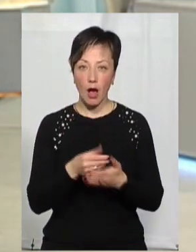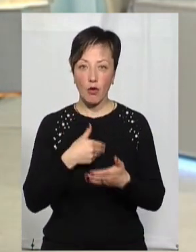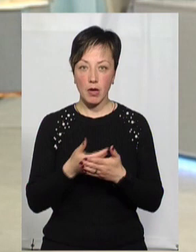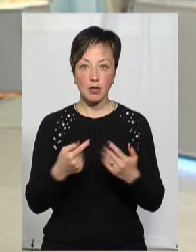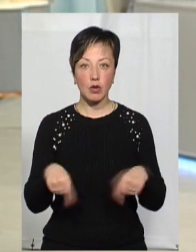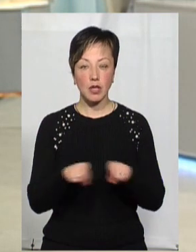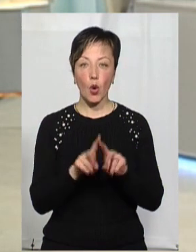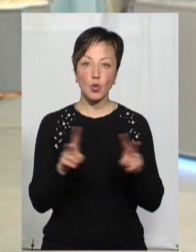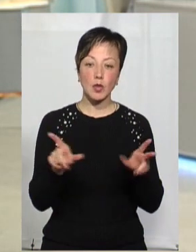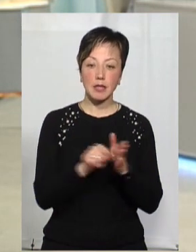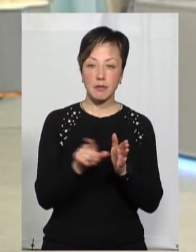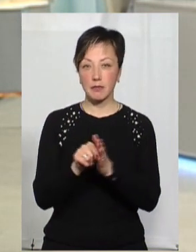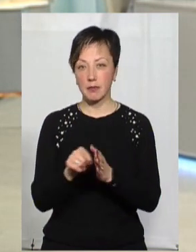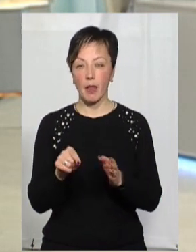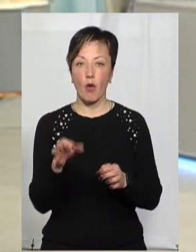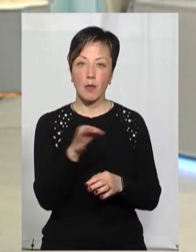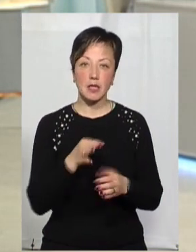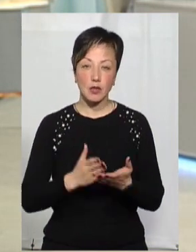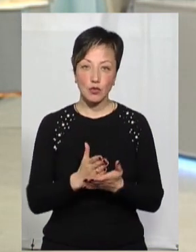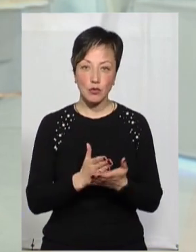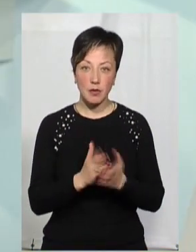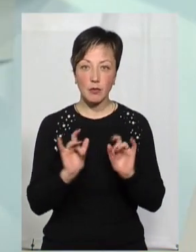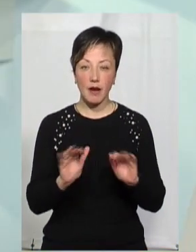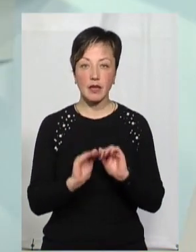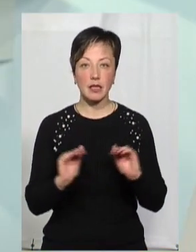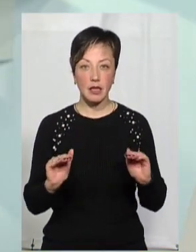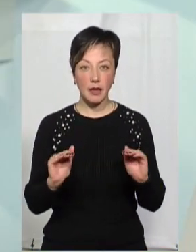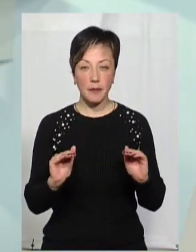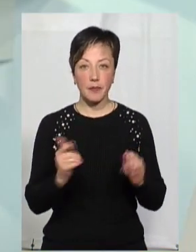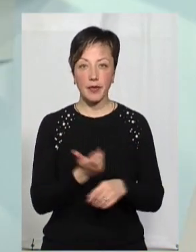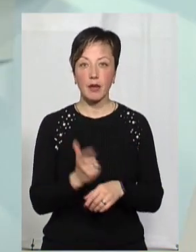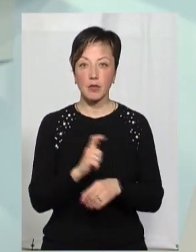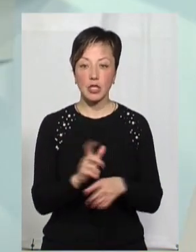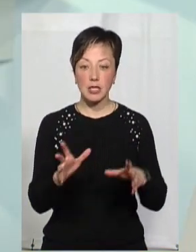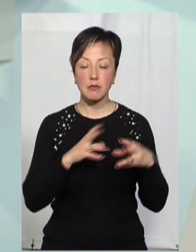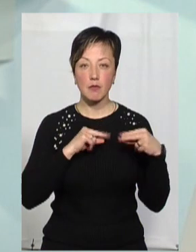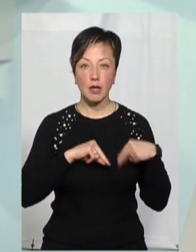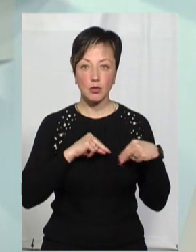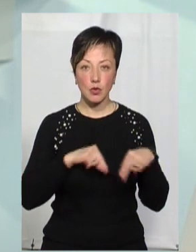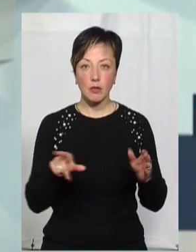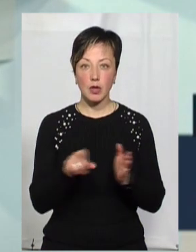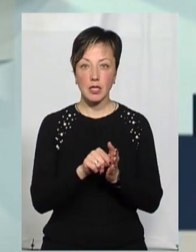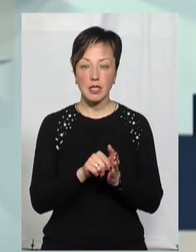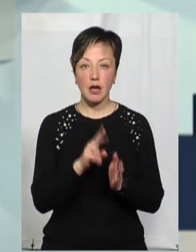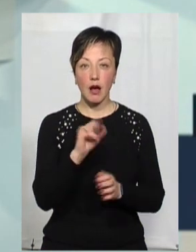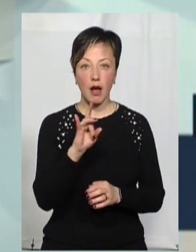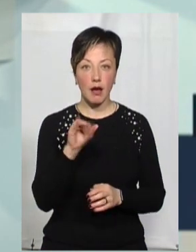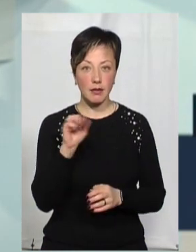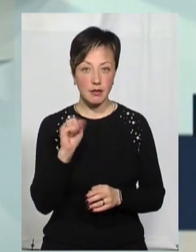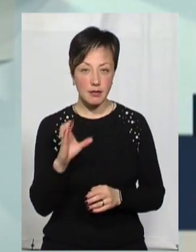громадська організація, хто з ким співпрацює. Обласна служба у справах дітей, найбільше ми співпрацюємо із